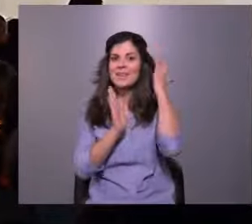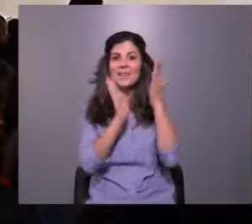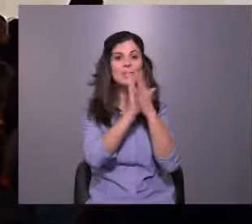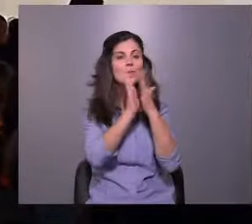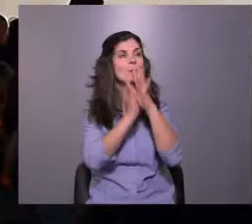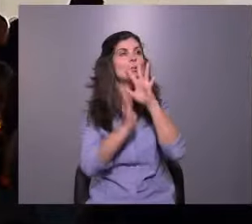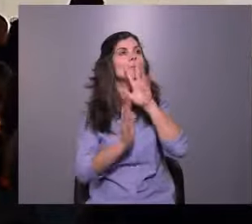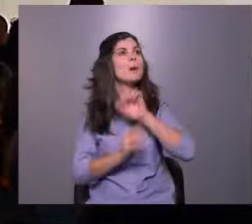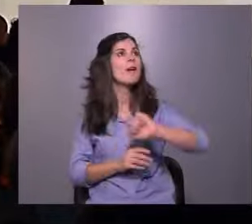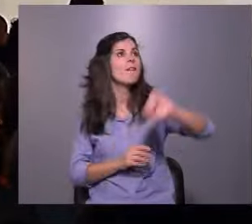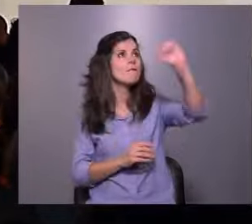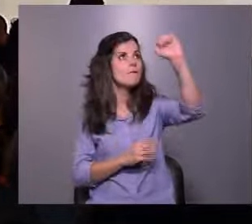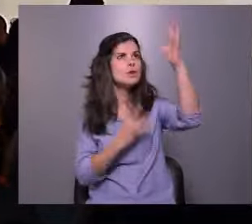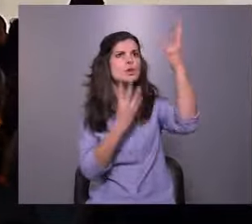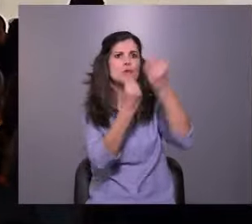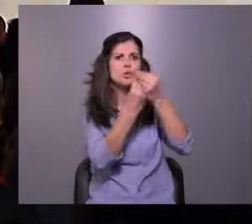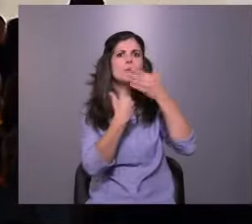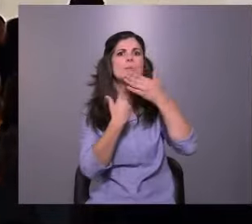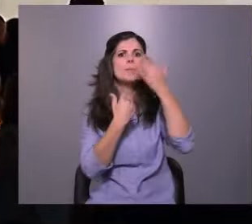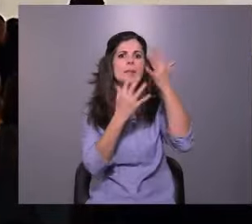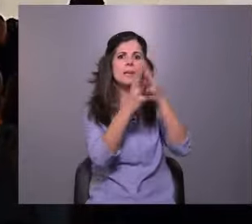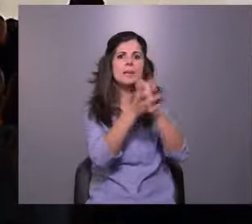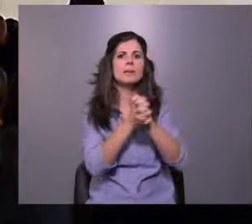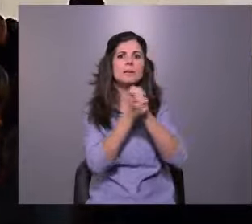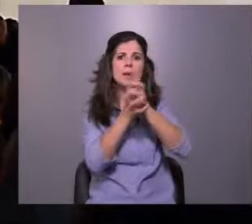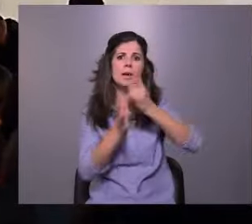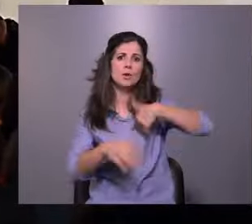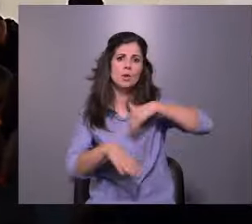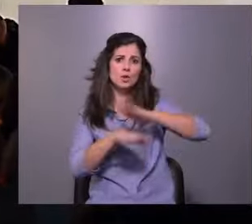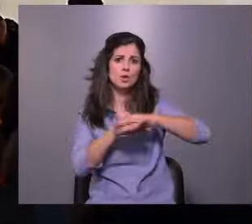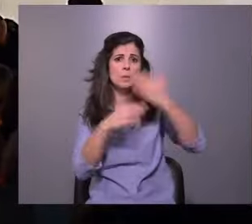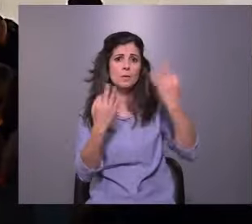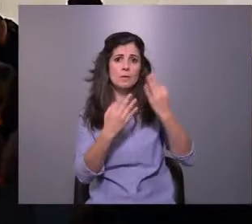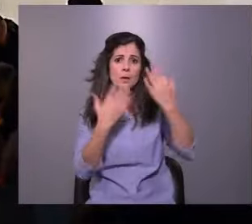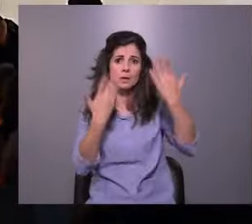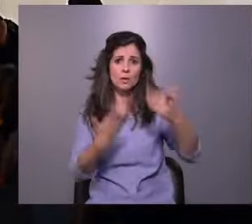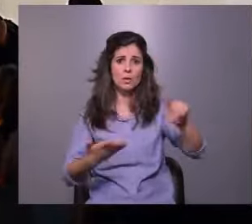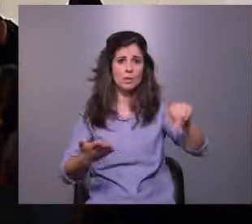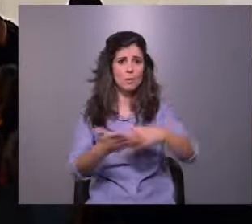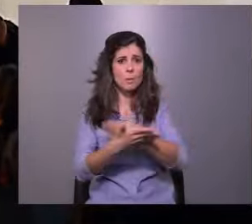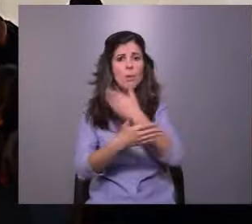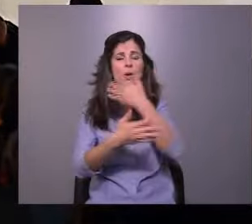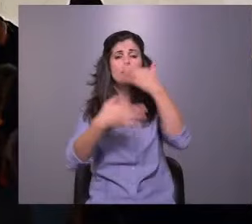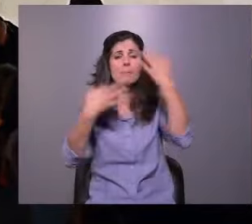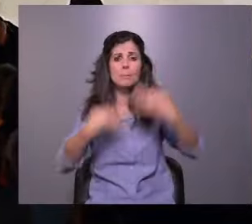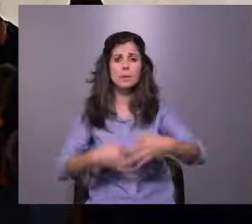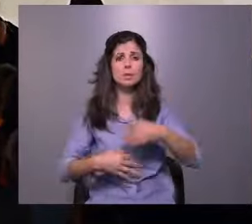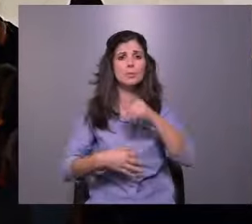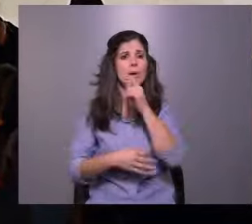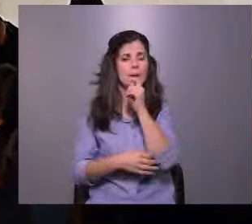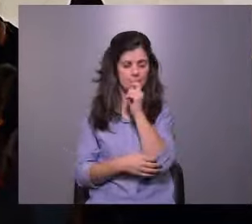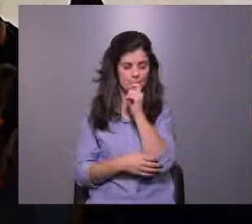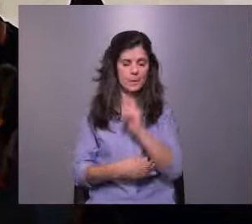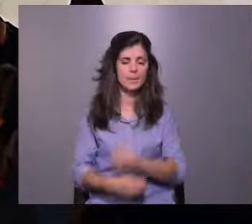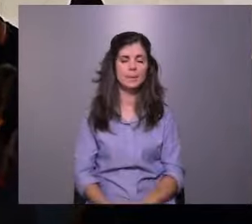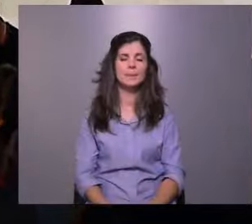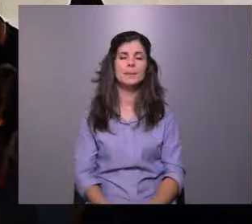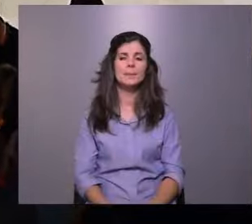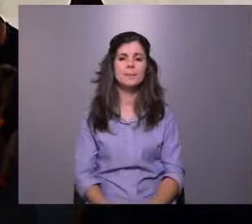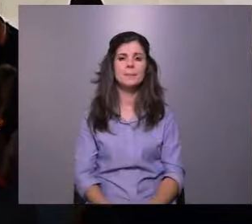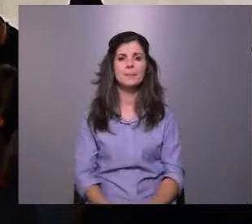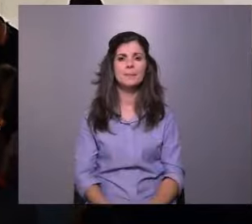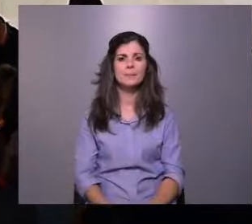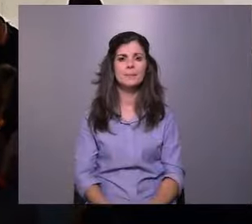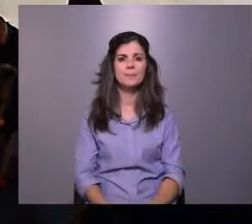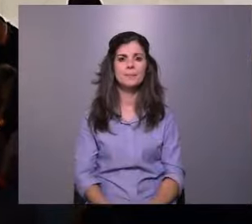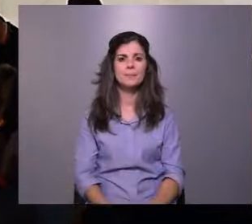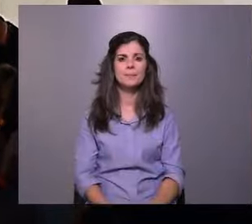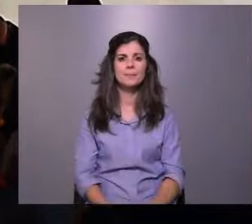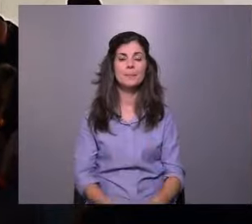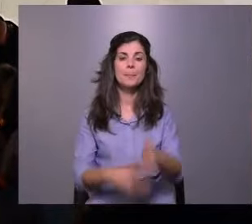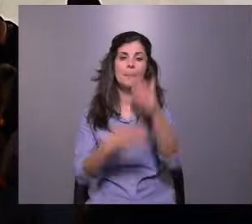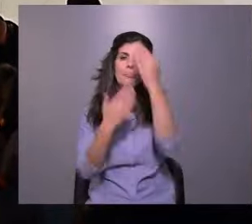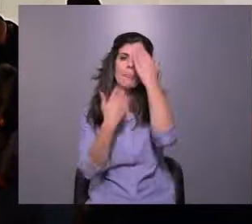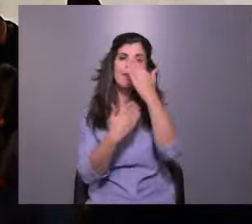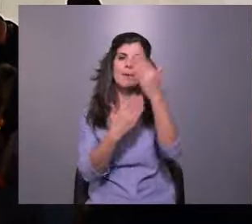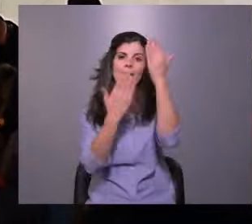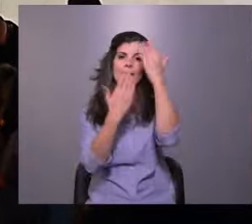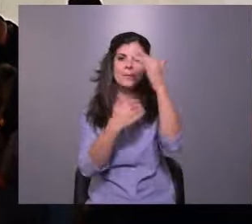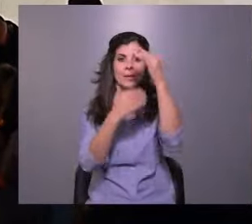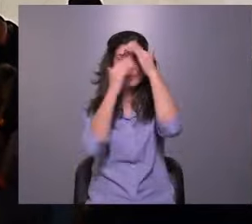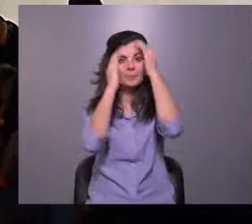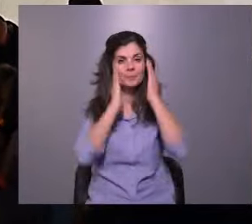Gegrüßet seist du, Maria, voll der Gnade. Der Herr ist mit dir. Du bist gebenedeit unter den Frauen,